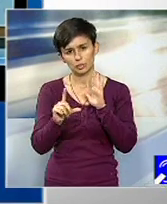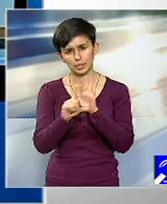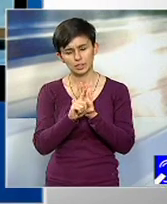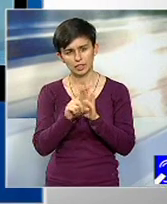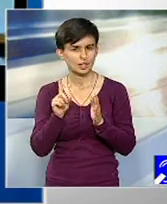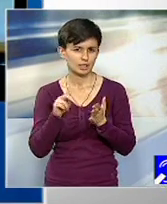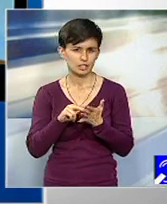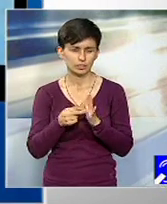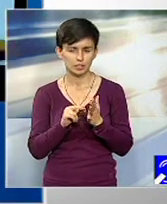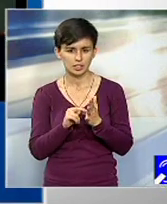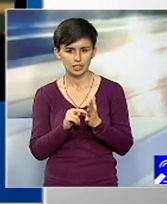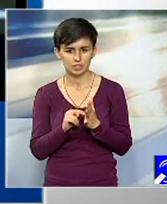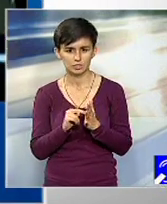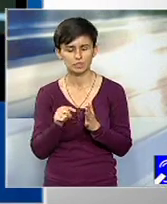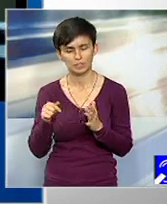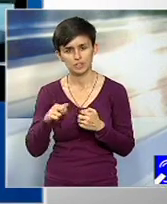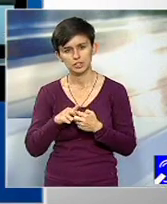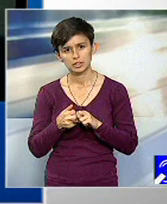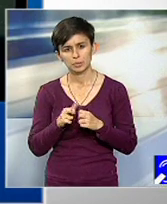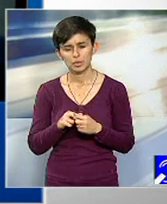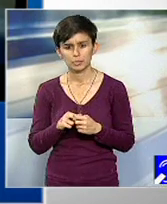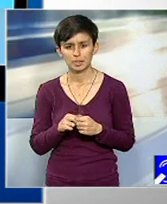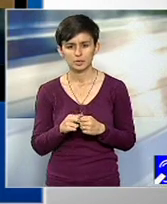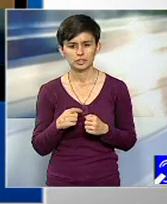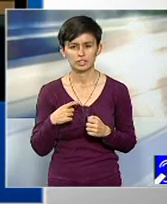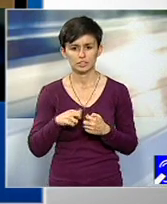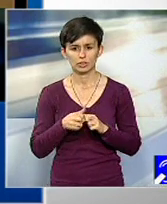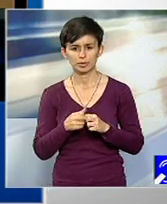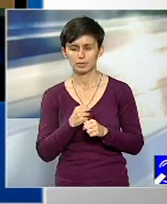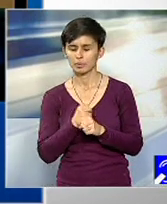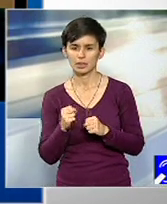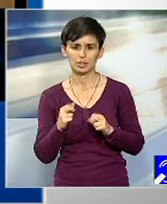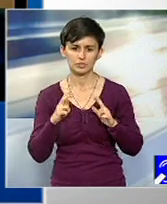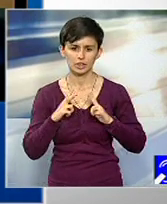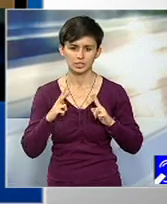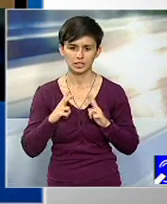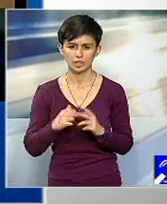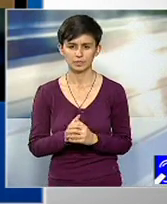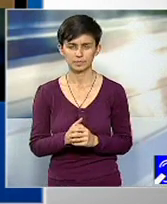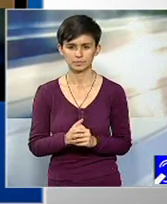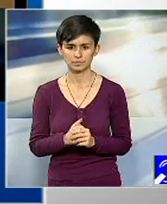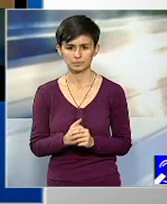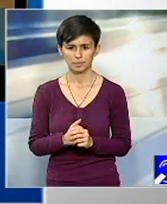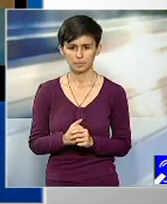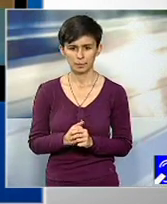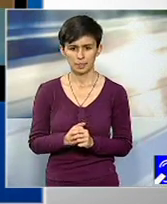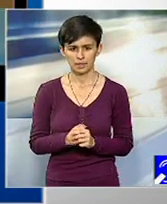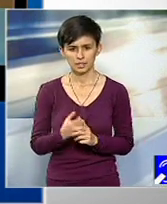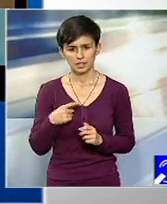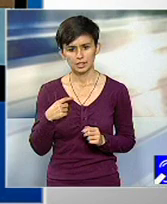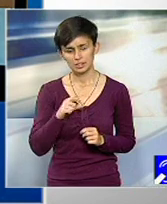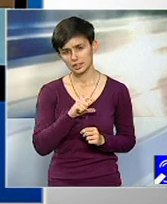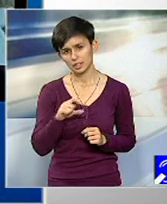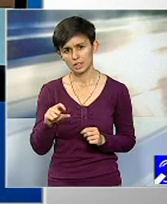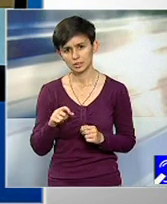un act normativ nu rezolvă această problemă și e o problemă foarte gravă, doamnelor, domnilor. Vreau să vă spun că este cauza